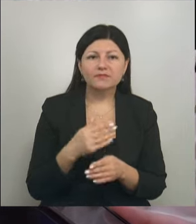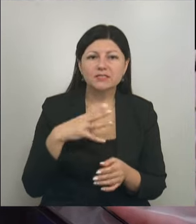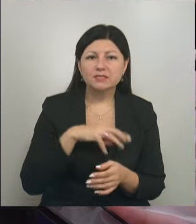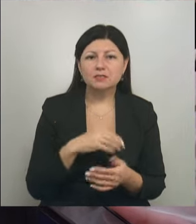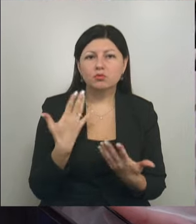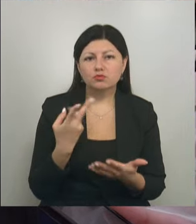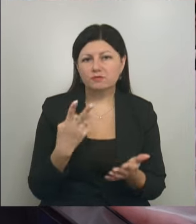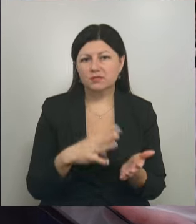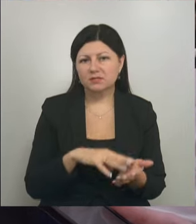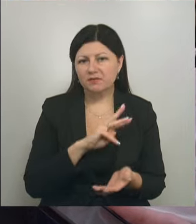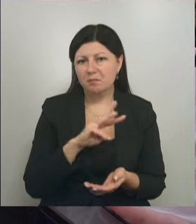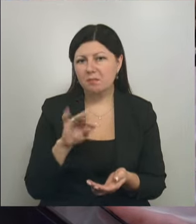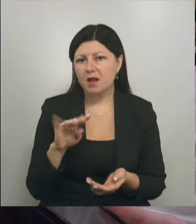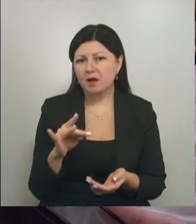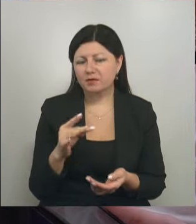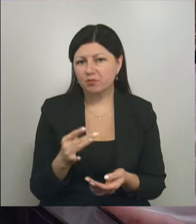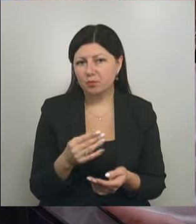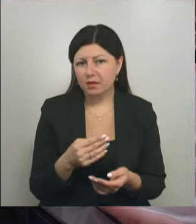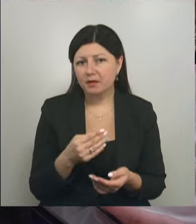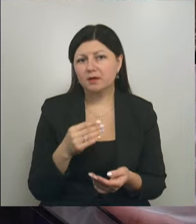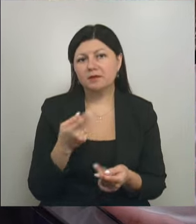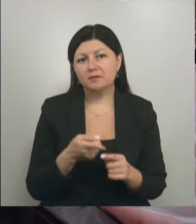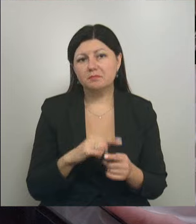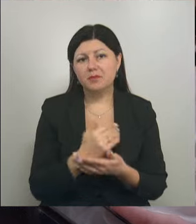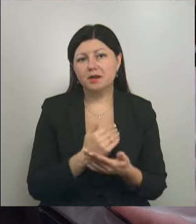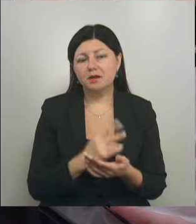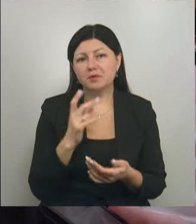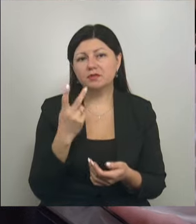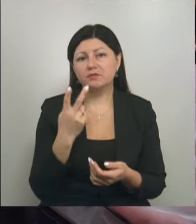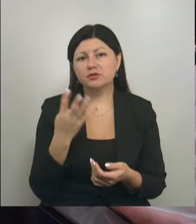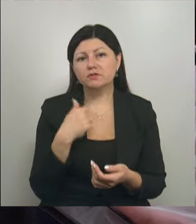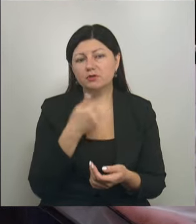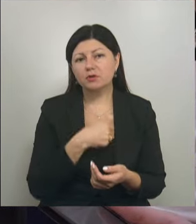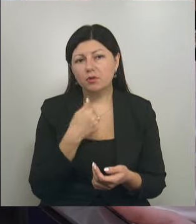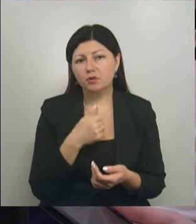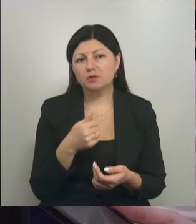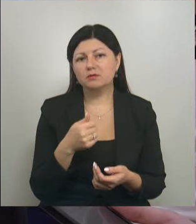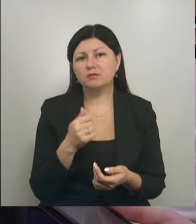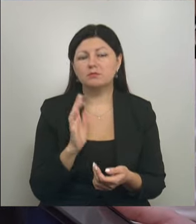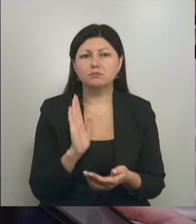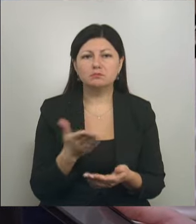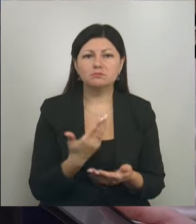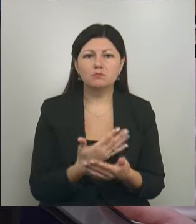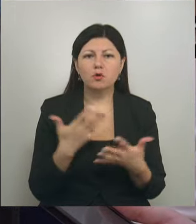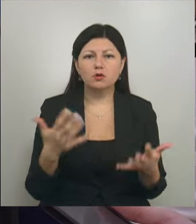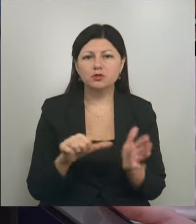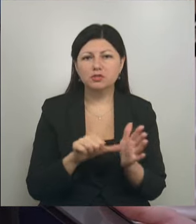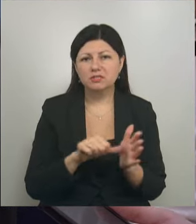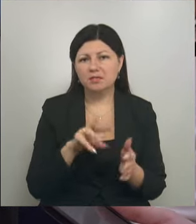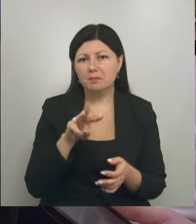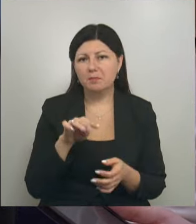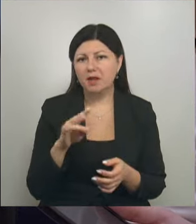уже составил 29 миллиардов рублей. Инвестиционная программа на 2024 год – Яковлевский ГОК составляет более 6 миллиардов